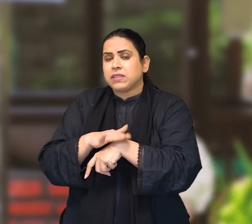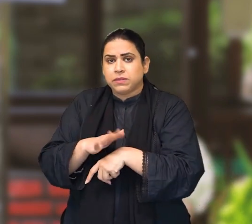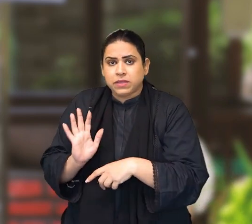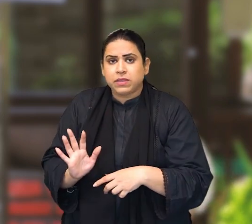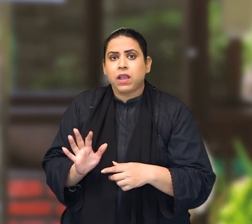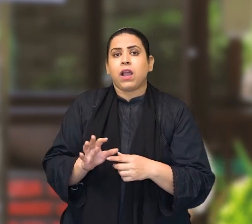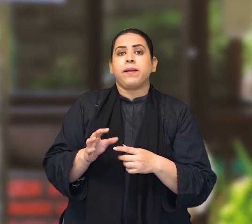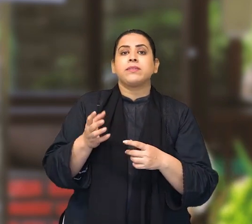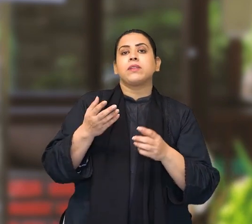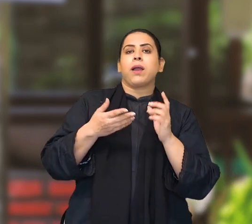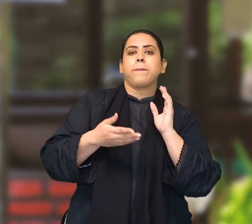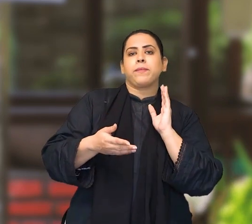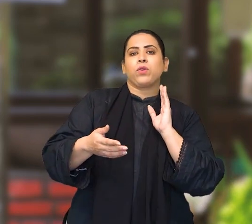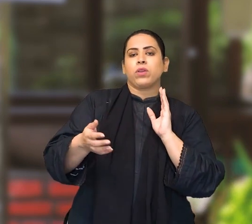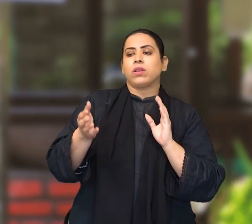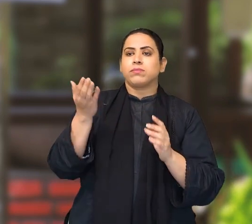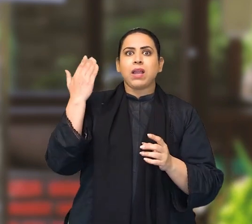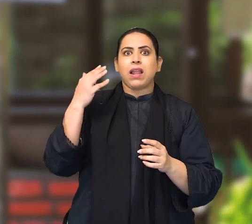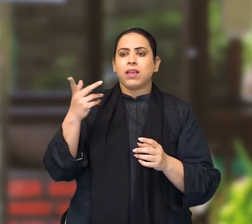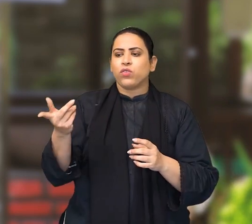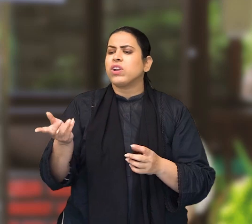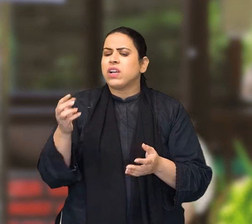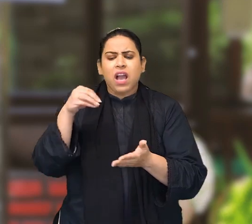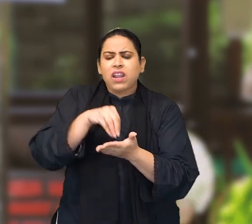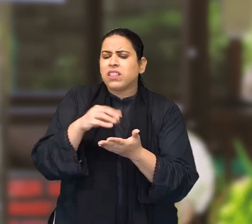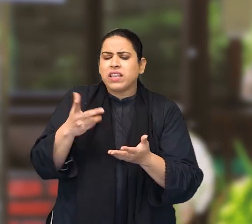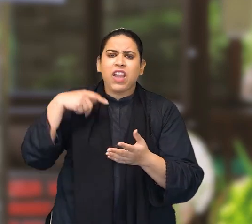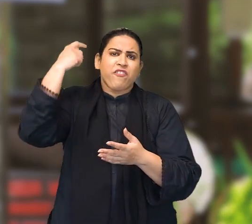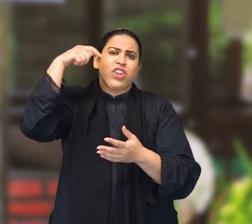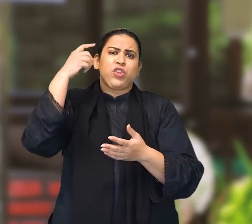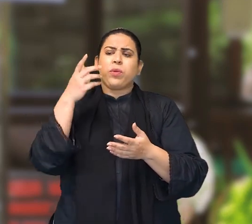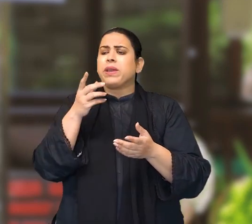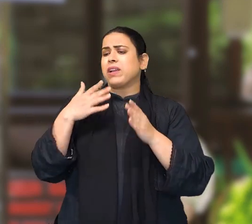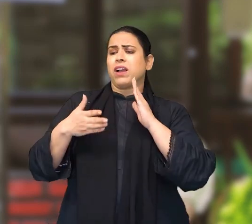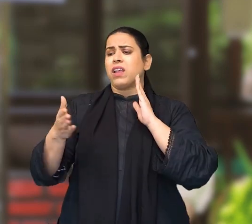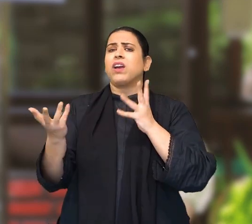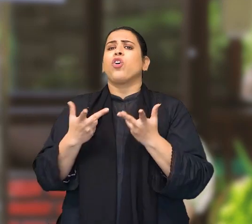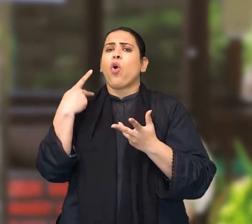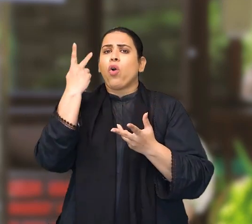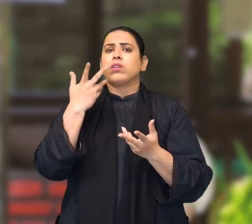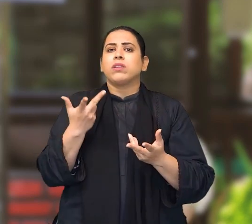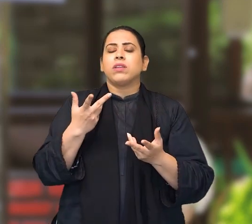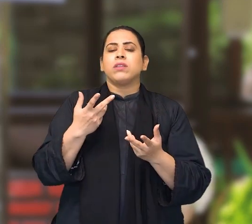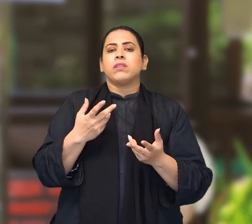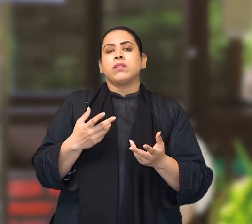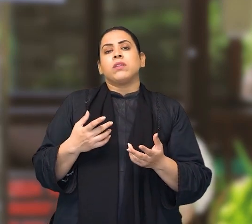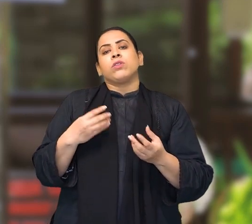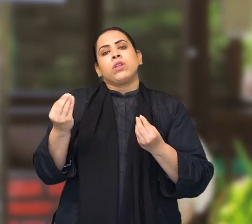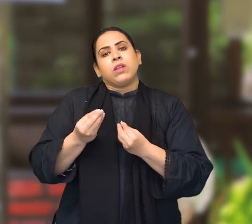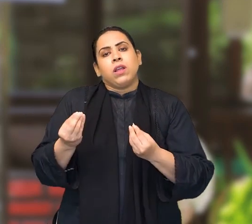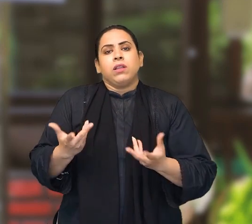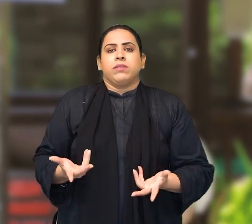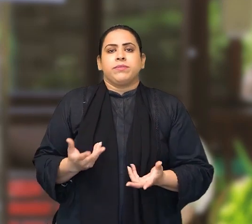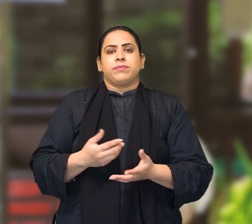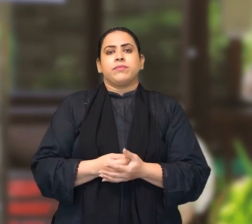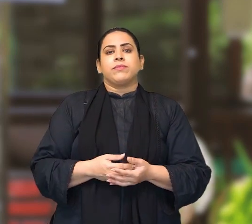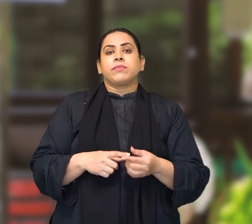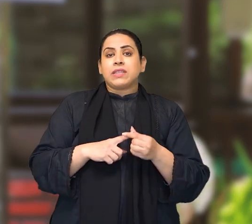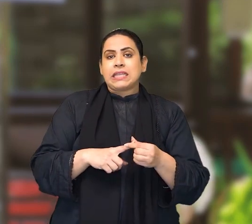रहे होते हो, अगर आपको music पहले मिल जाता है आपकी ज़िंदगी आसान हो जाती है उसको timeline पर लाने की चीज़ों को करने के लिए. And there are